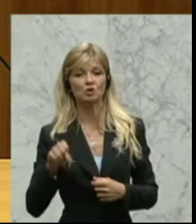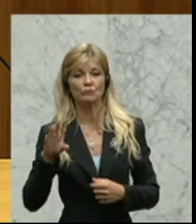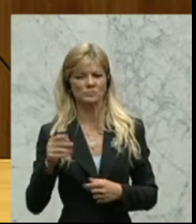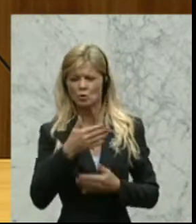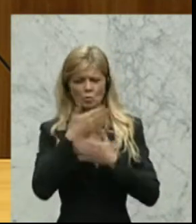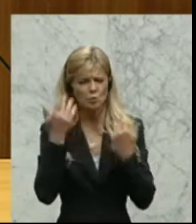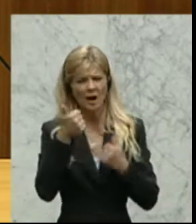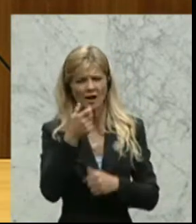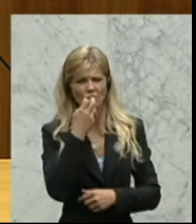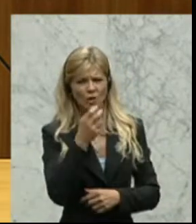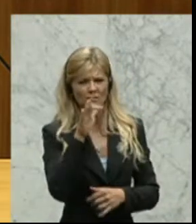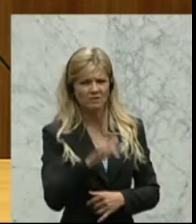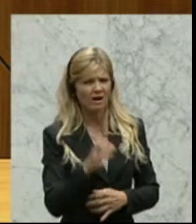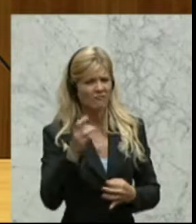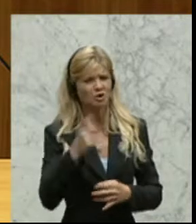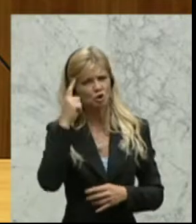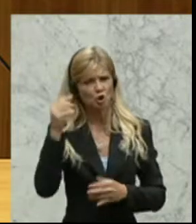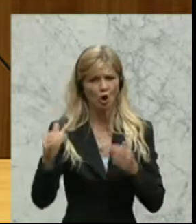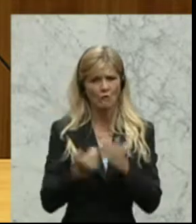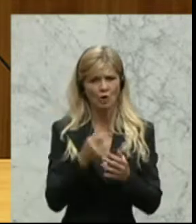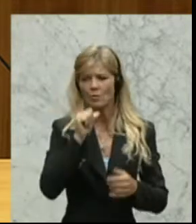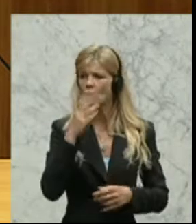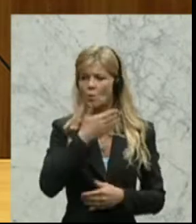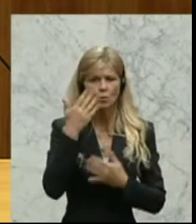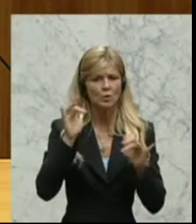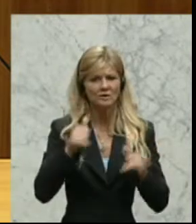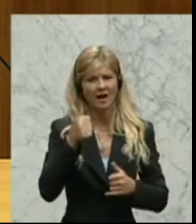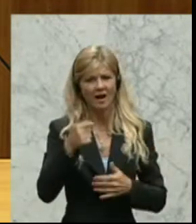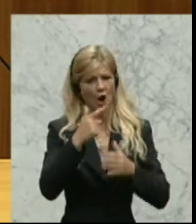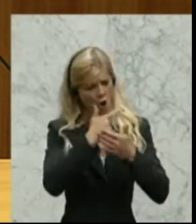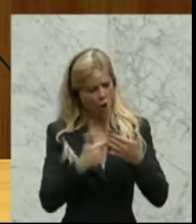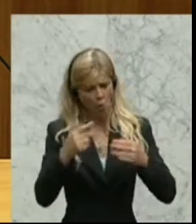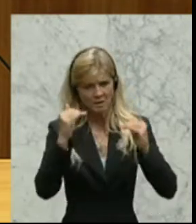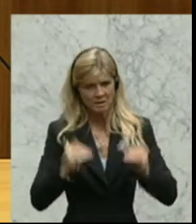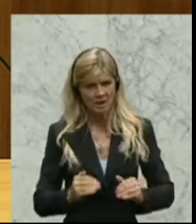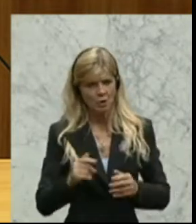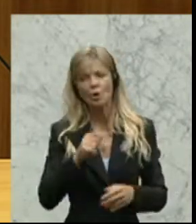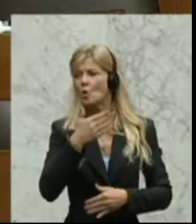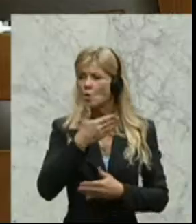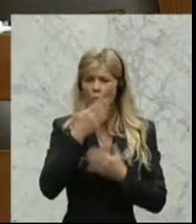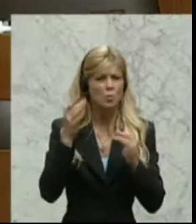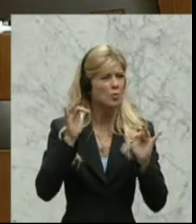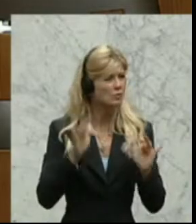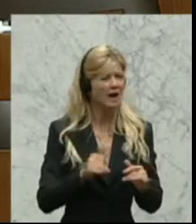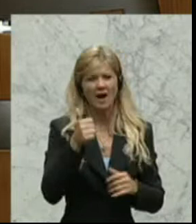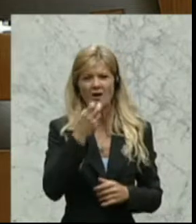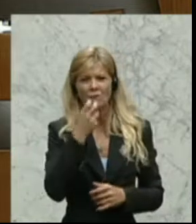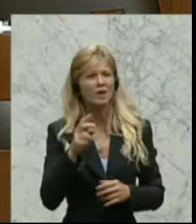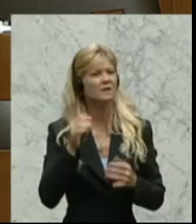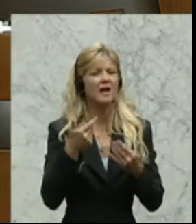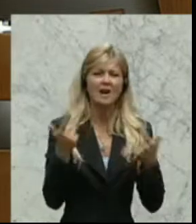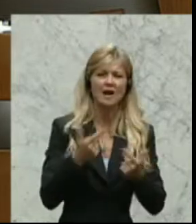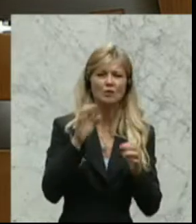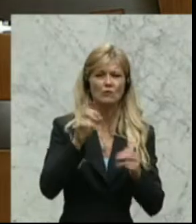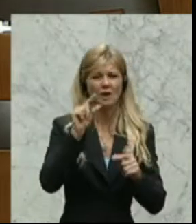Wort von einer Lohnsenkung, kein Wort von irgendwelchen Erleichterungen für die kleinen und mittleren Einnahmen vorgesehen waren?